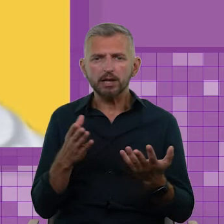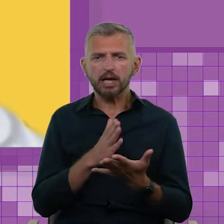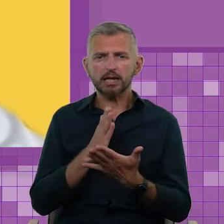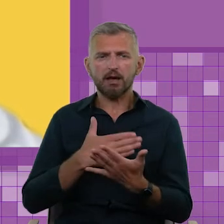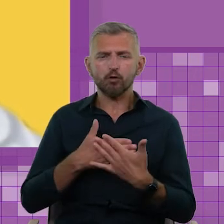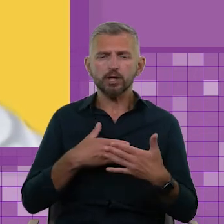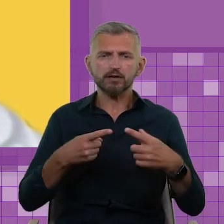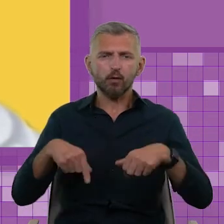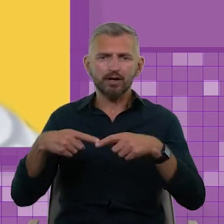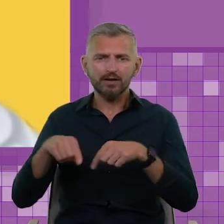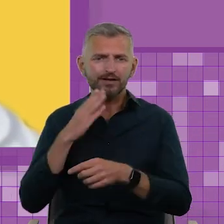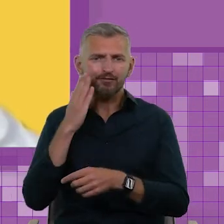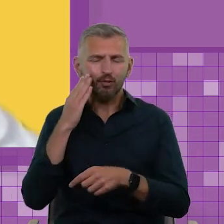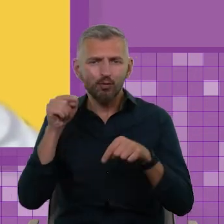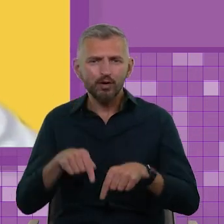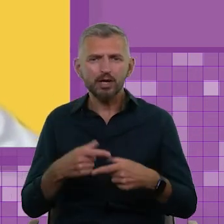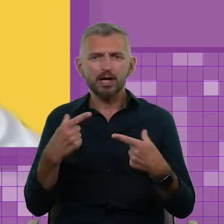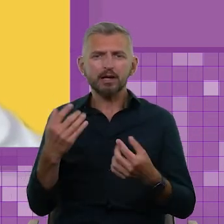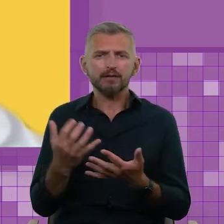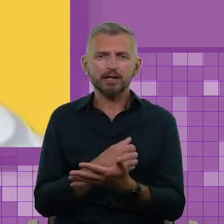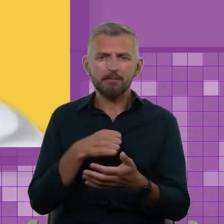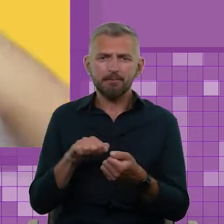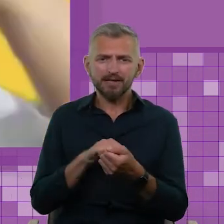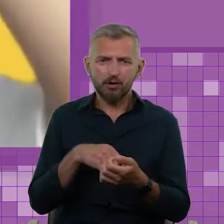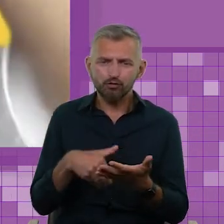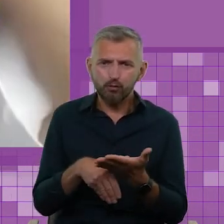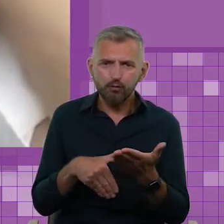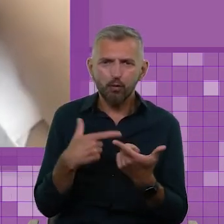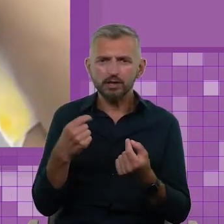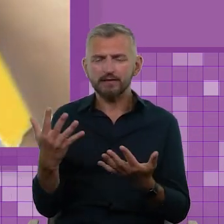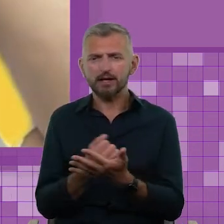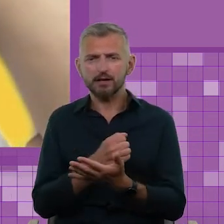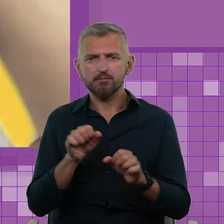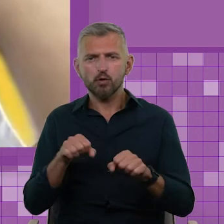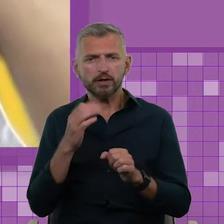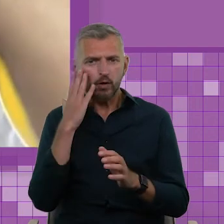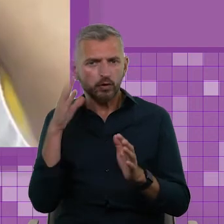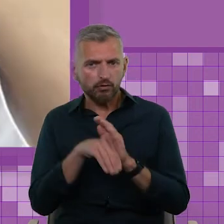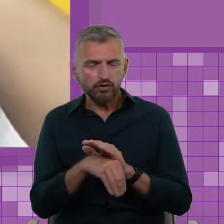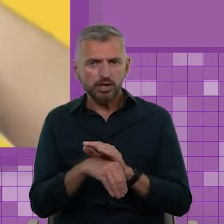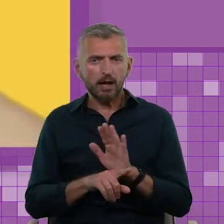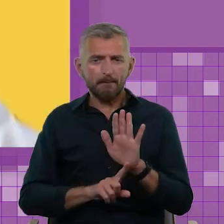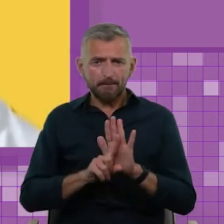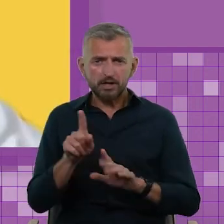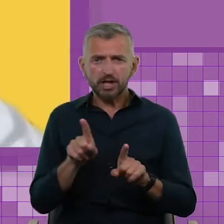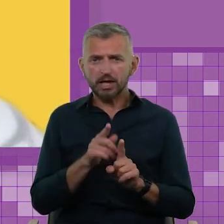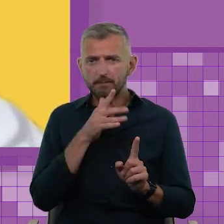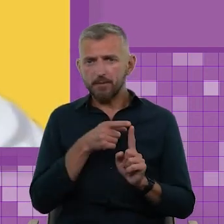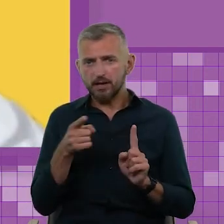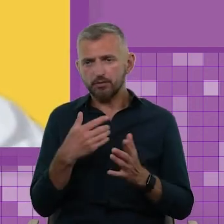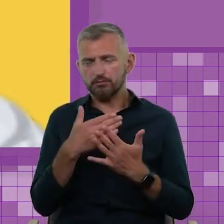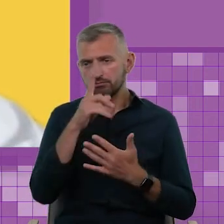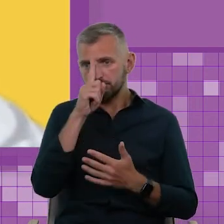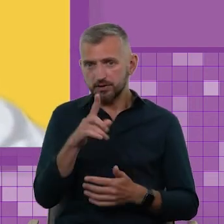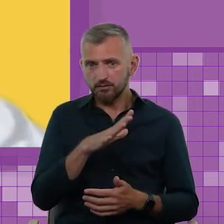волонтерські організації в Румунії, де знайти матеріальну допомогу, де знайти можливість розміщення. Тобто перший такий період, мабуть, від біля місяця, він